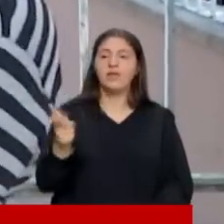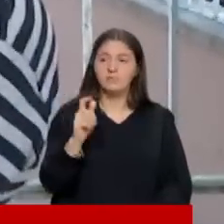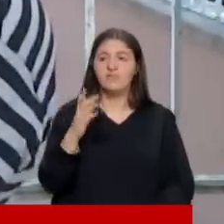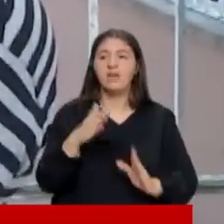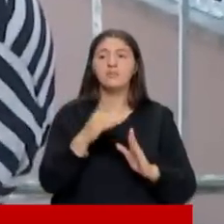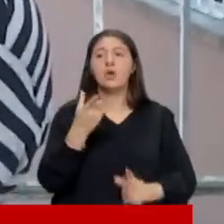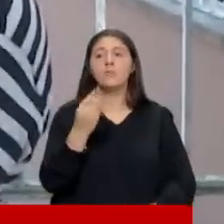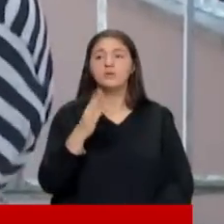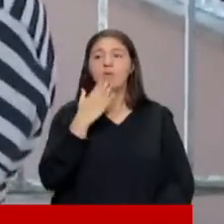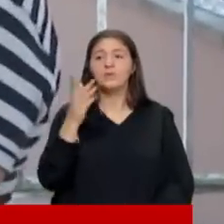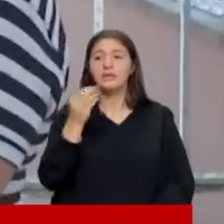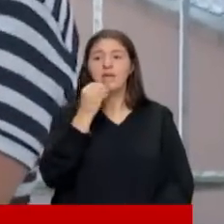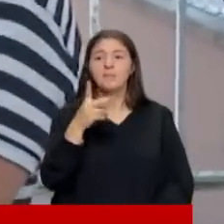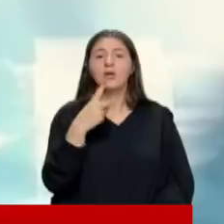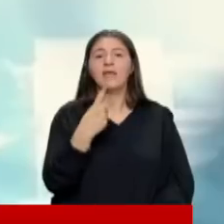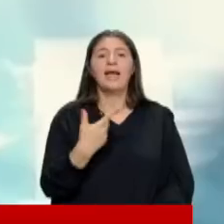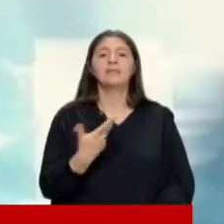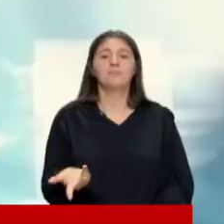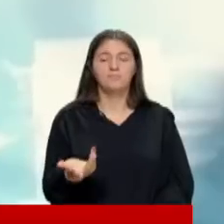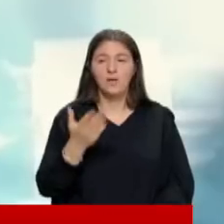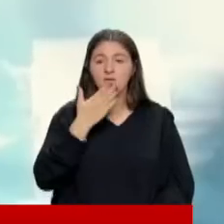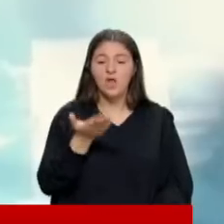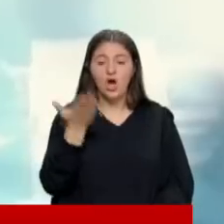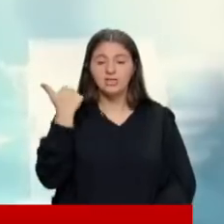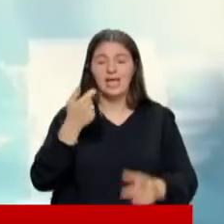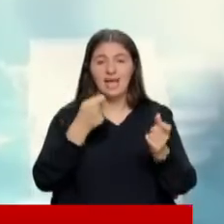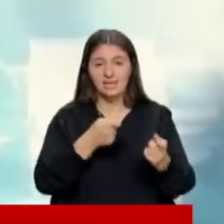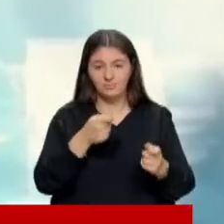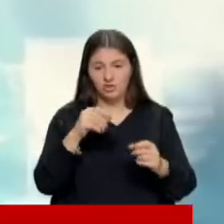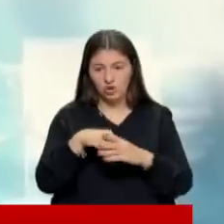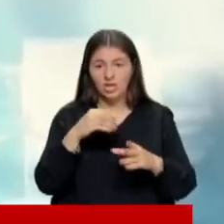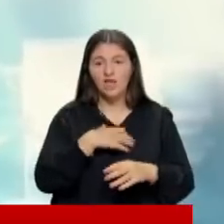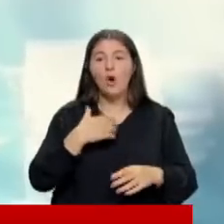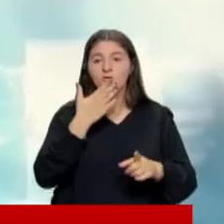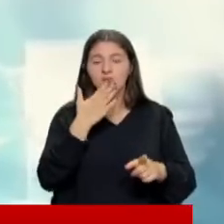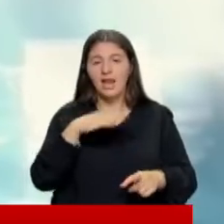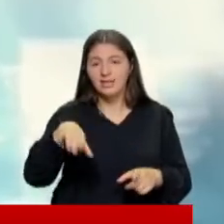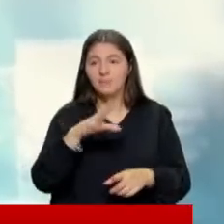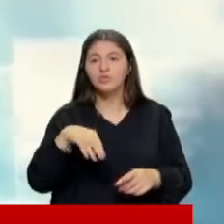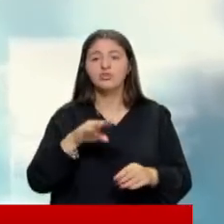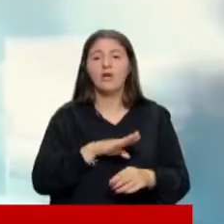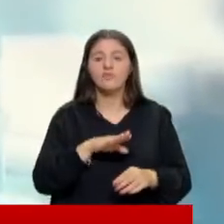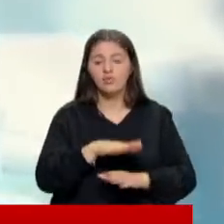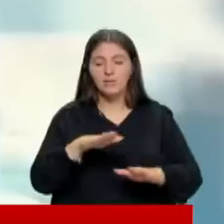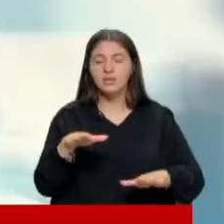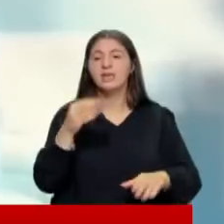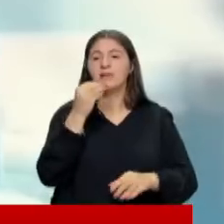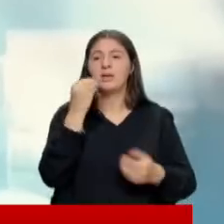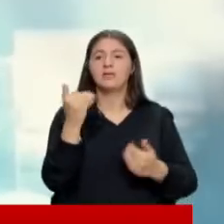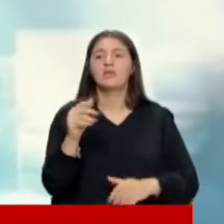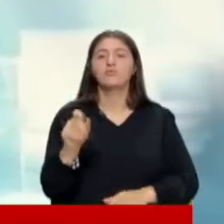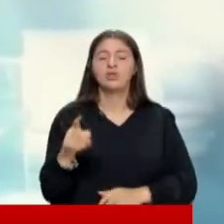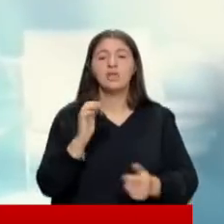veya evde bir şey olmasa da okulda yiyebiliyor derdik okul öncesi eğitimde yer alan tüm yavrularımıza yemek desteğinde